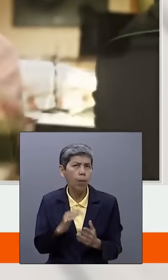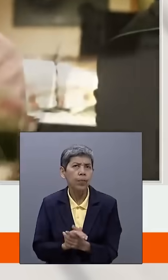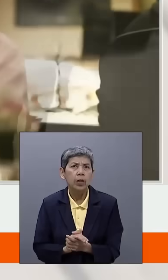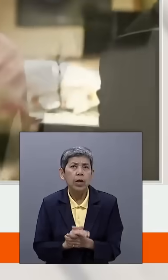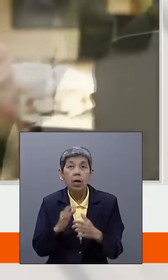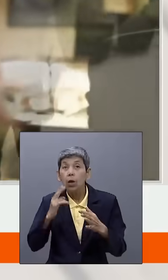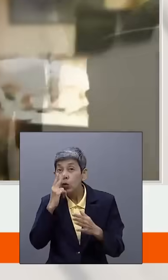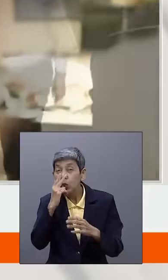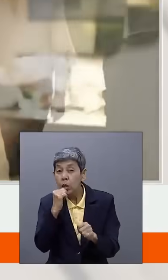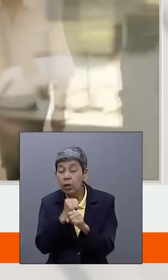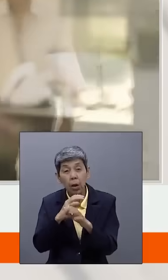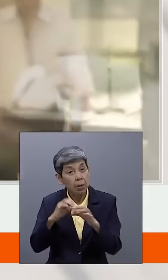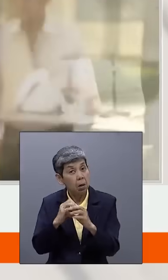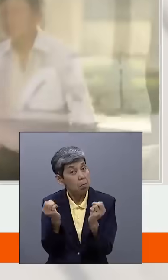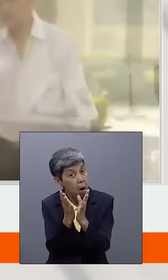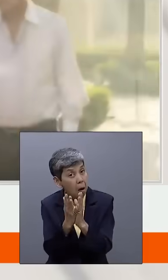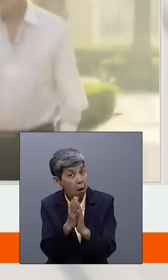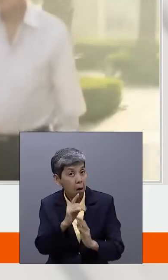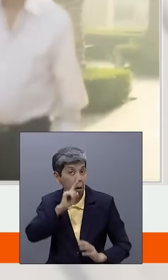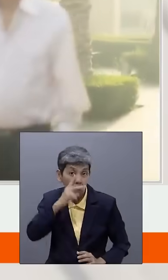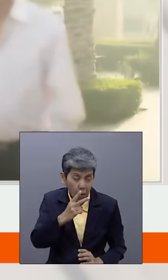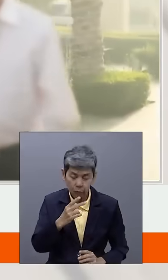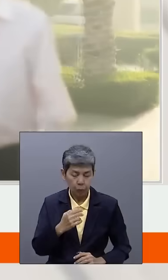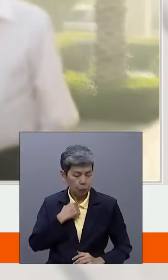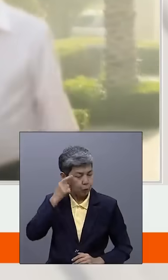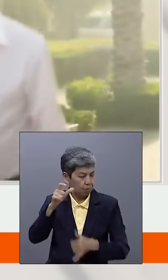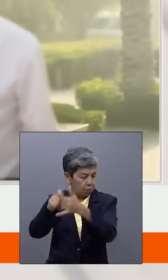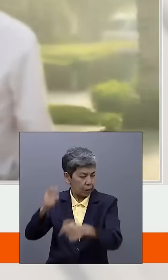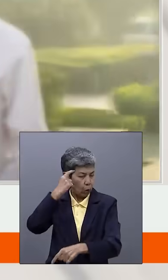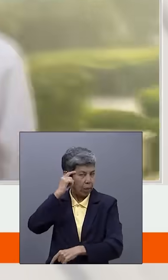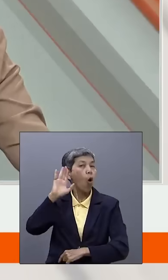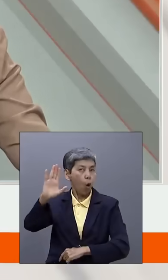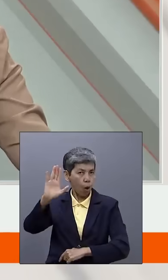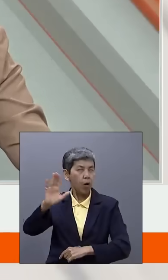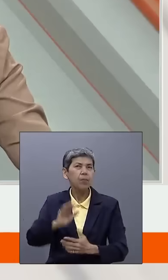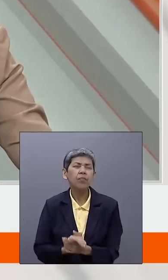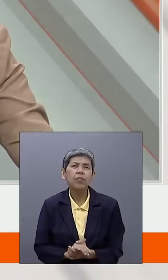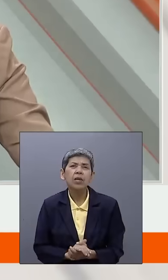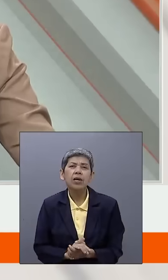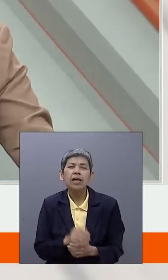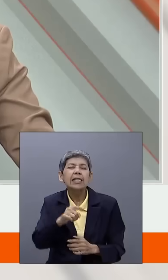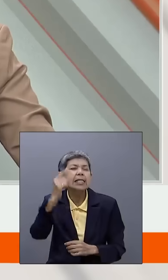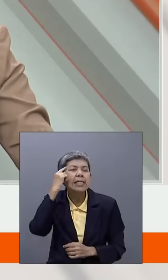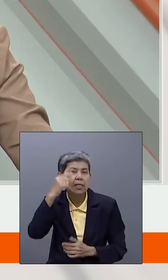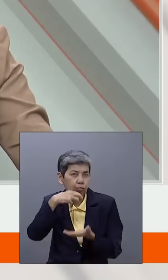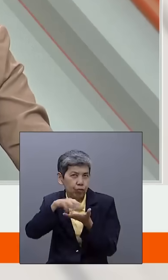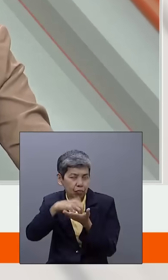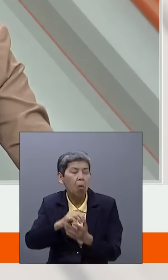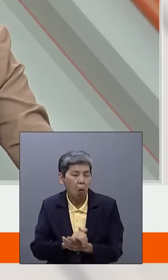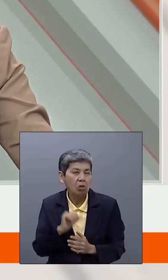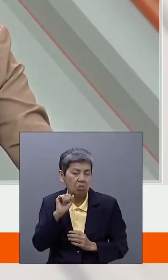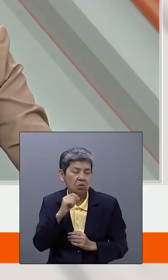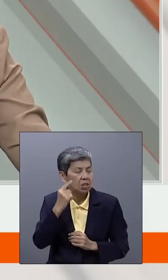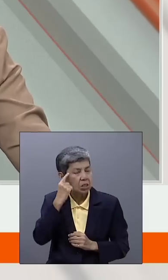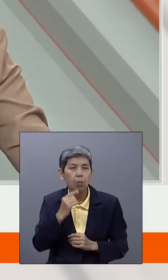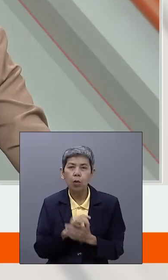สู่จำนวนความขัดแย้งรอบใหม่ไหมอันนี้ขึ้นอยู่คุณทักษิณละ ค่ะแต่เรื่องที่คุณสุริยะสายพูดเมื่อสักครู่น่าสนใจนะคะว่า